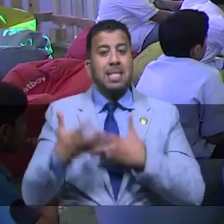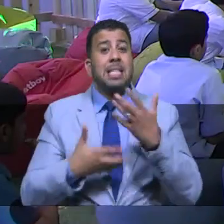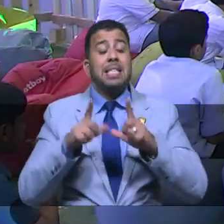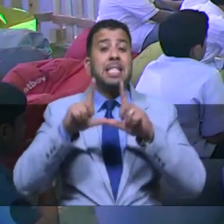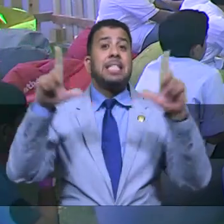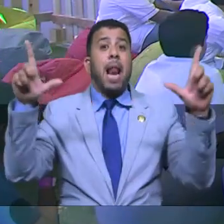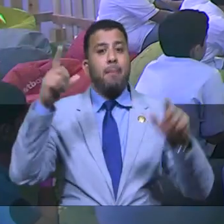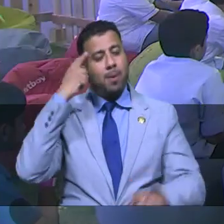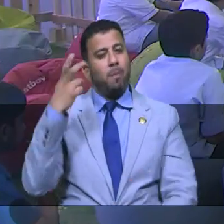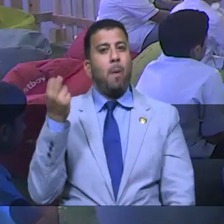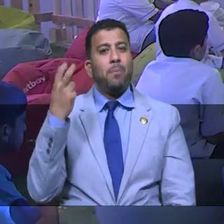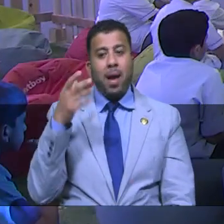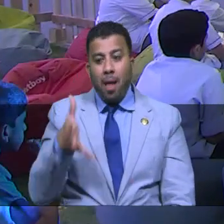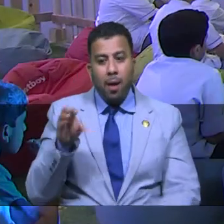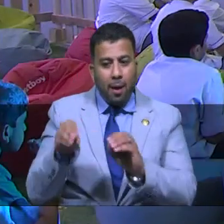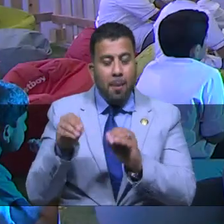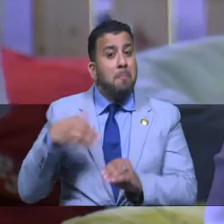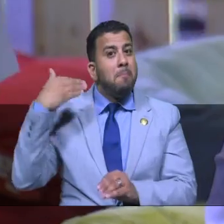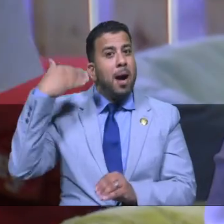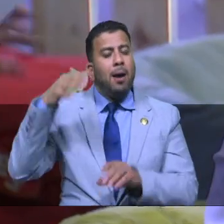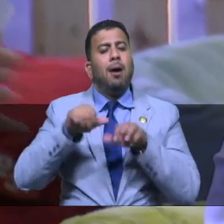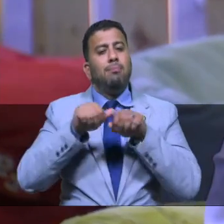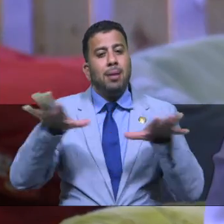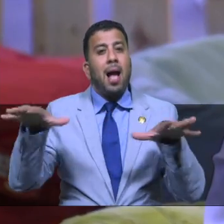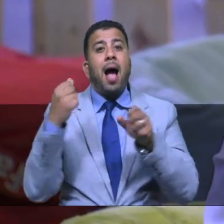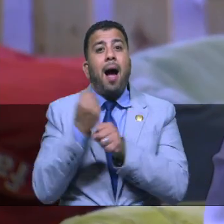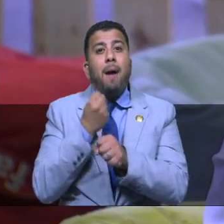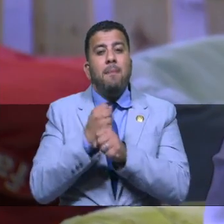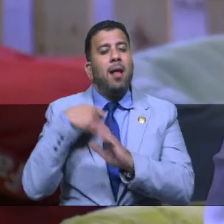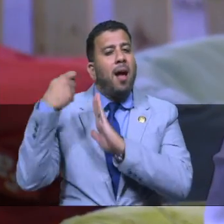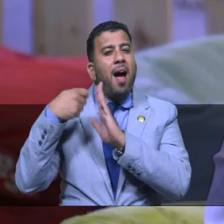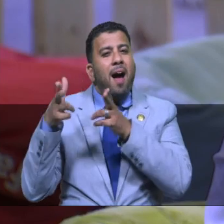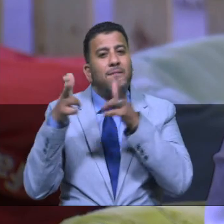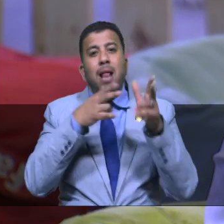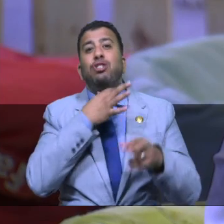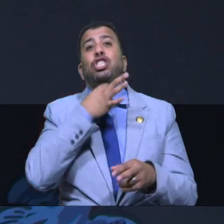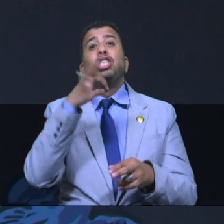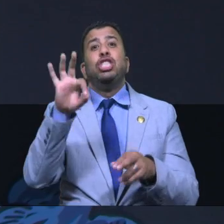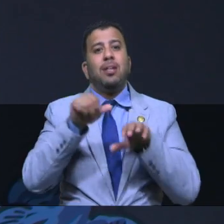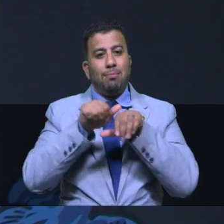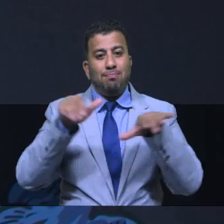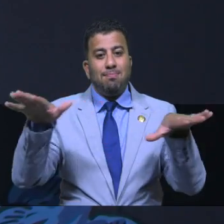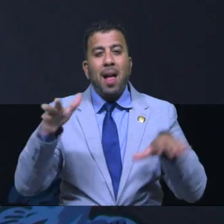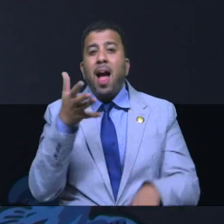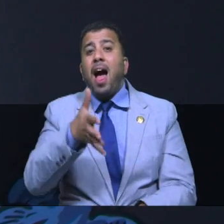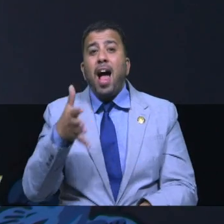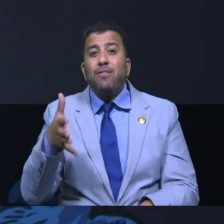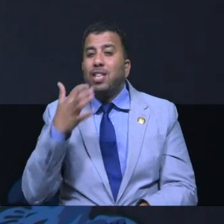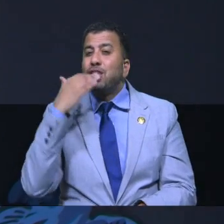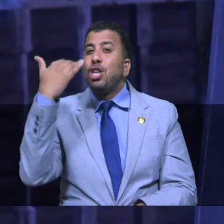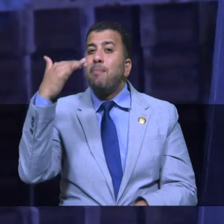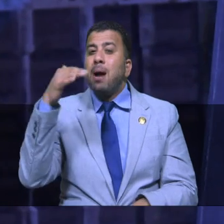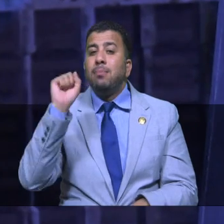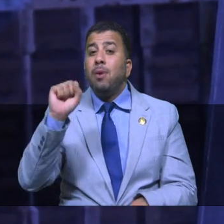والسينمائيين المبدعين، بالإضافة إلى الترويج للأعمال الفنية والأفلام الجديدة التي ينتجها الأطفال والناشئة في